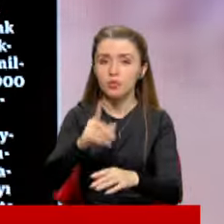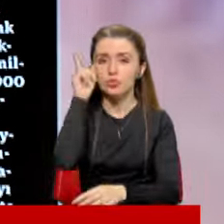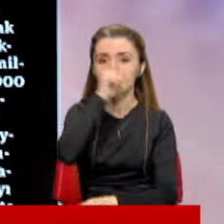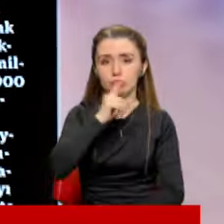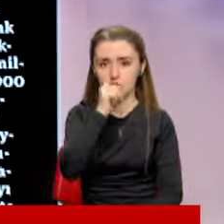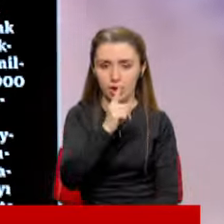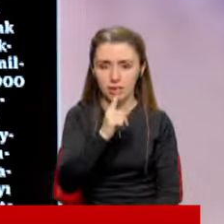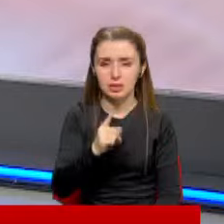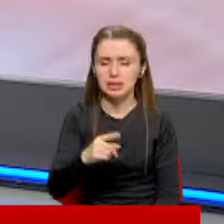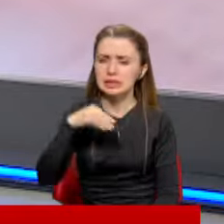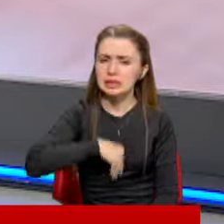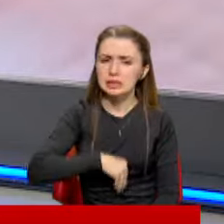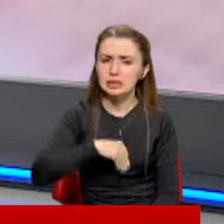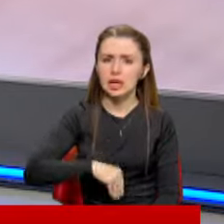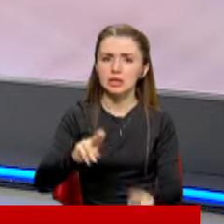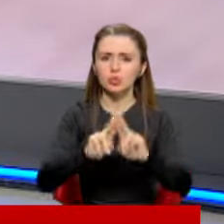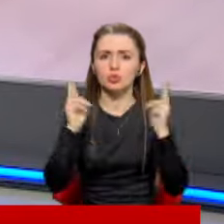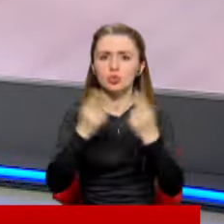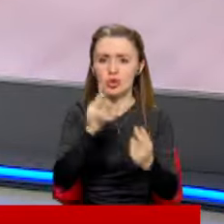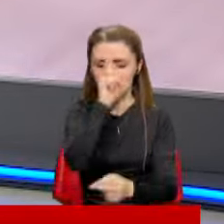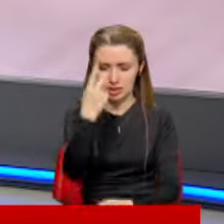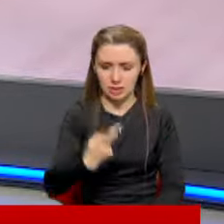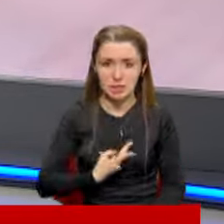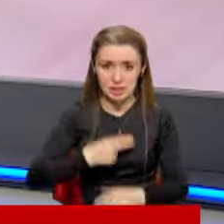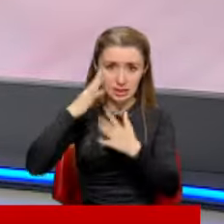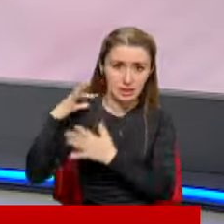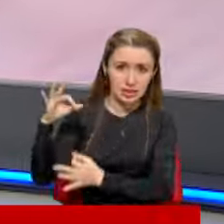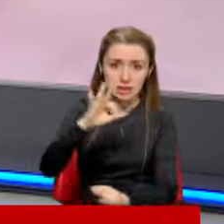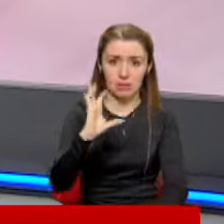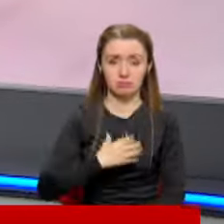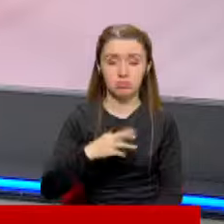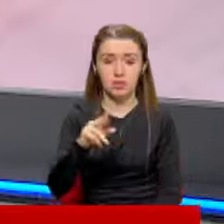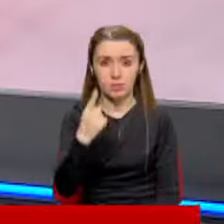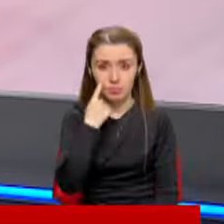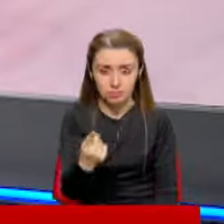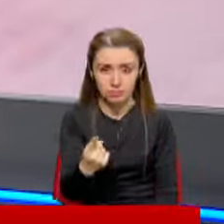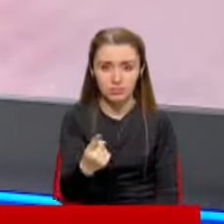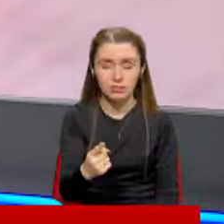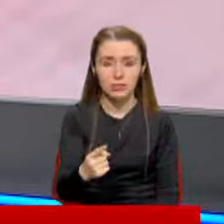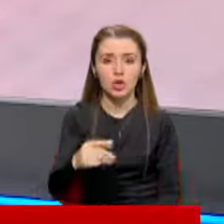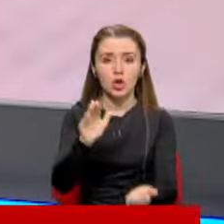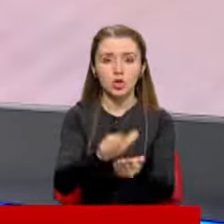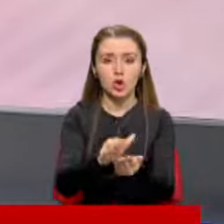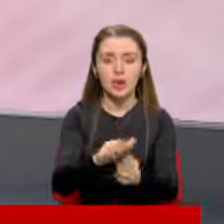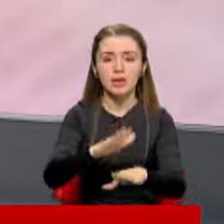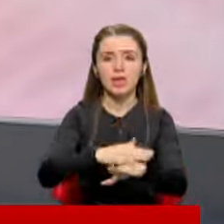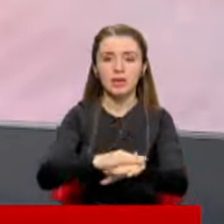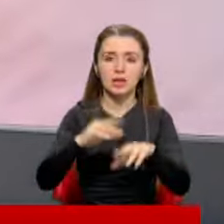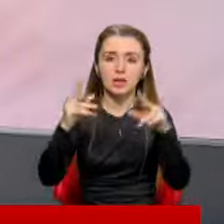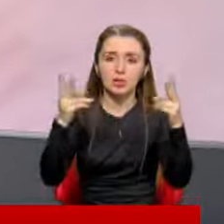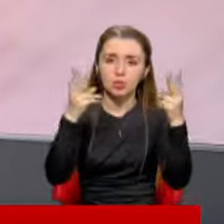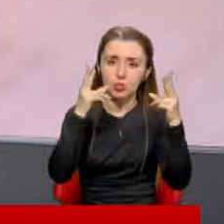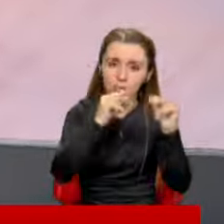gösterip sanki bu dünya sadece bize aitmiş gibi davranıp sokak hayvanlarının uyutulması